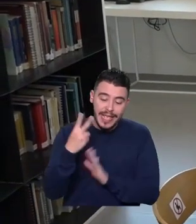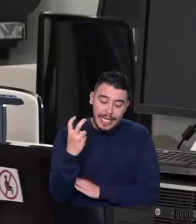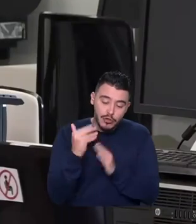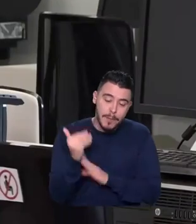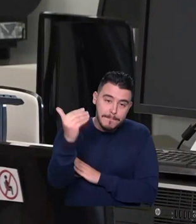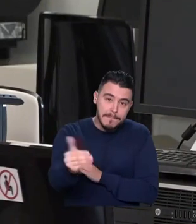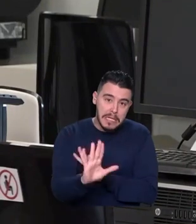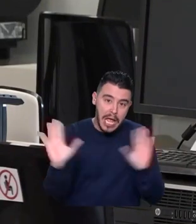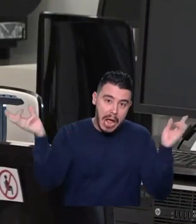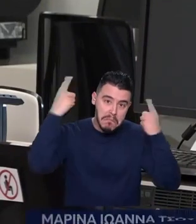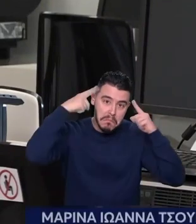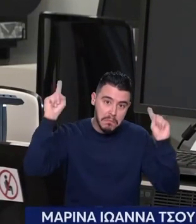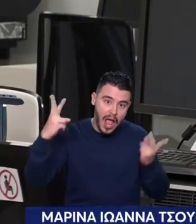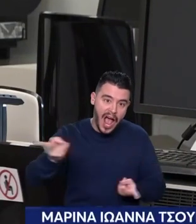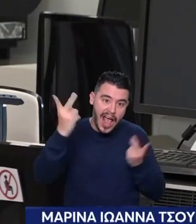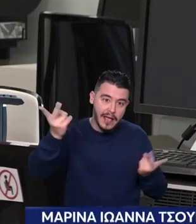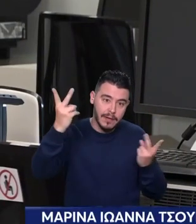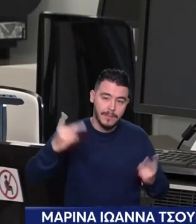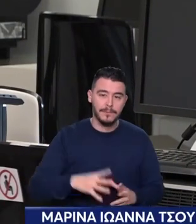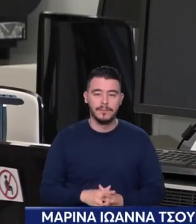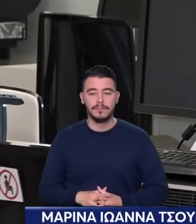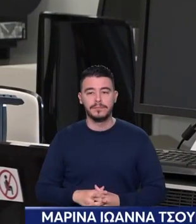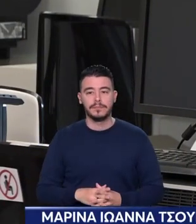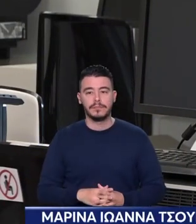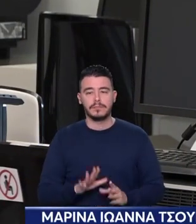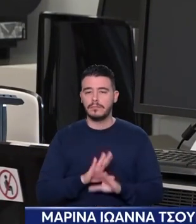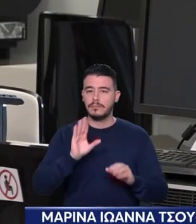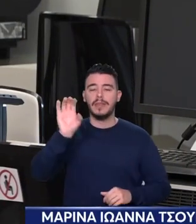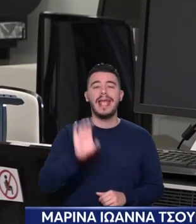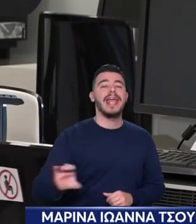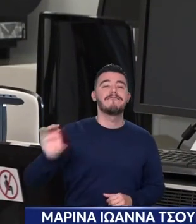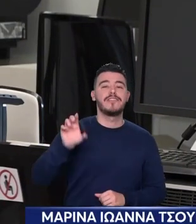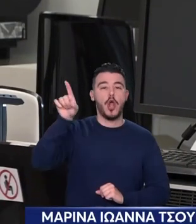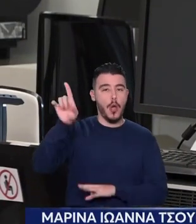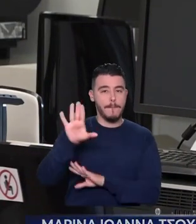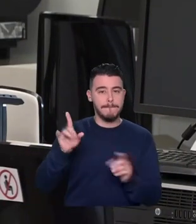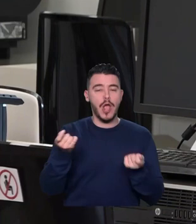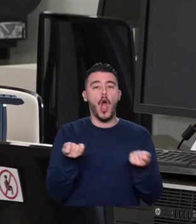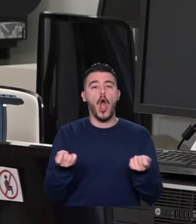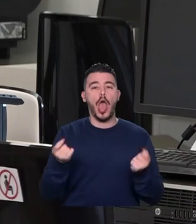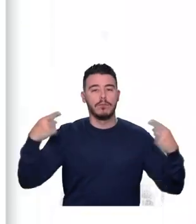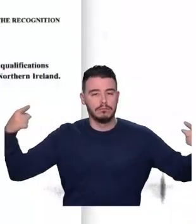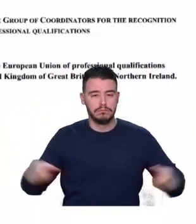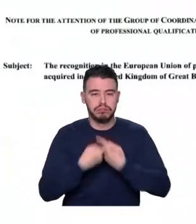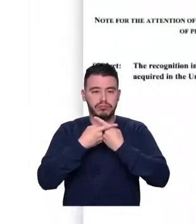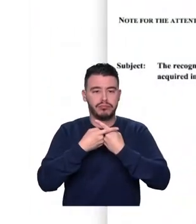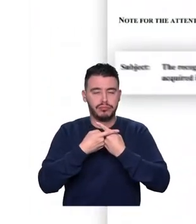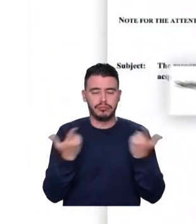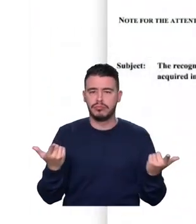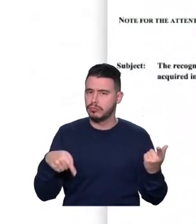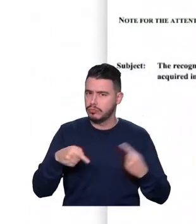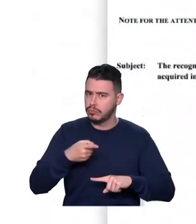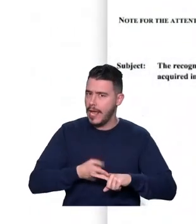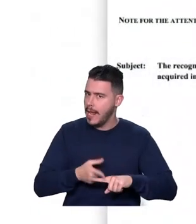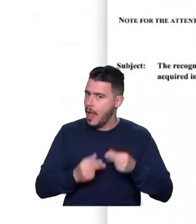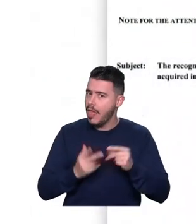3 χρόνια. Σίγουρα έρχεται σε αντίθεση με την Ευρωπαϊκή Οδηγία, που αυτό σημαίνει ότι θα υπάρχει θέμα με τη χώρα μας. Καταπέλτης για τους